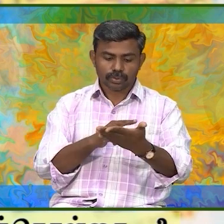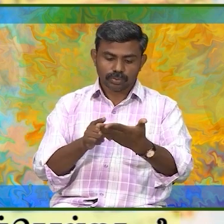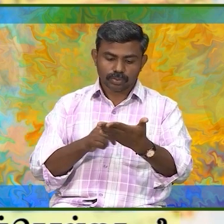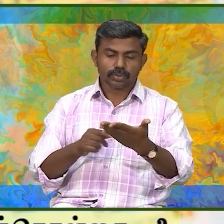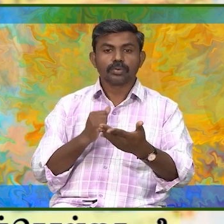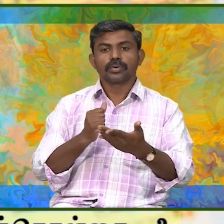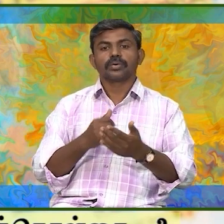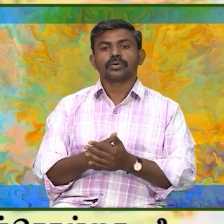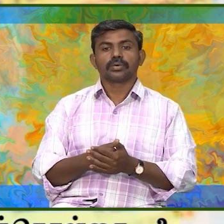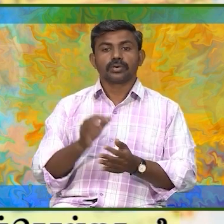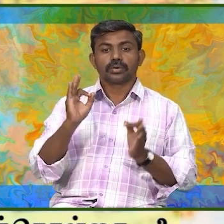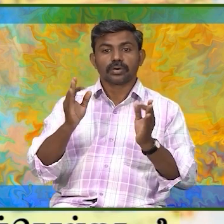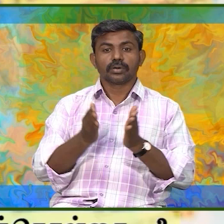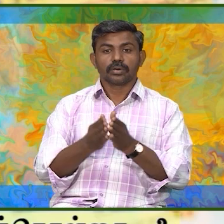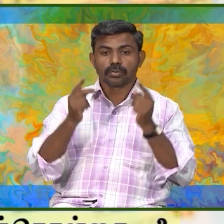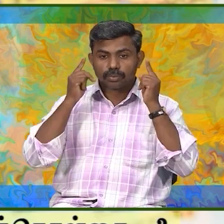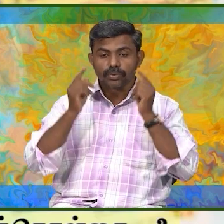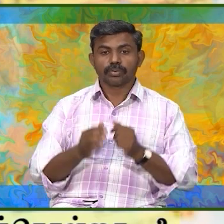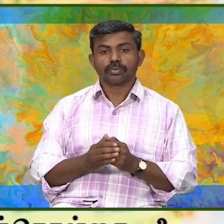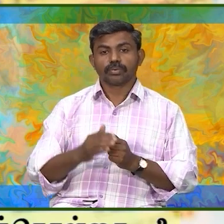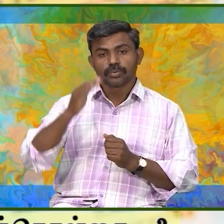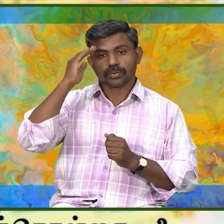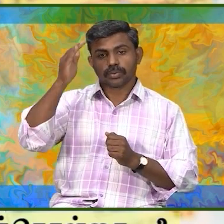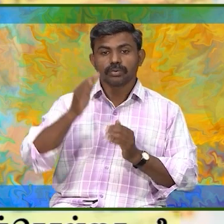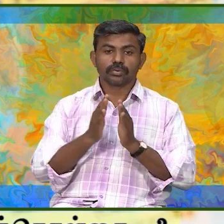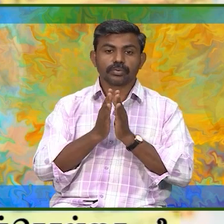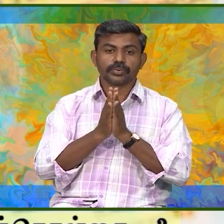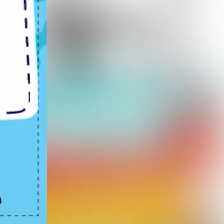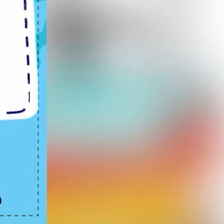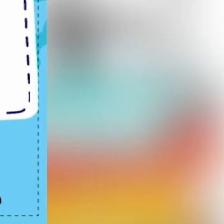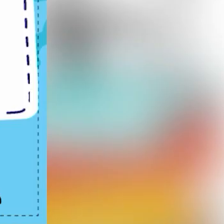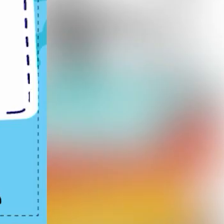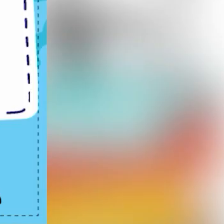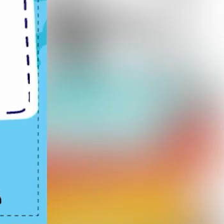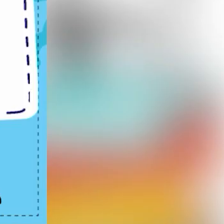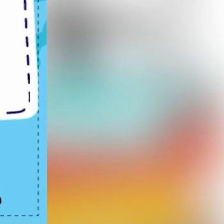திரும்ப ஒரு தடவை புக்கை நாங்கள் நல்லா ரீட் பண்ணுங்கள், உங்களுக்கு நல்லா புரியும். நன்றி, வணக்கம்.